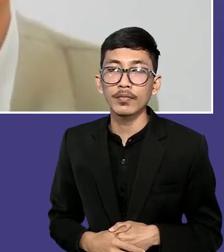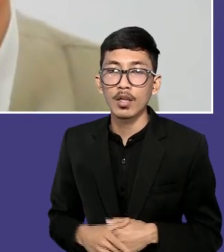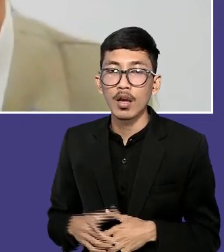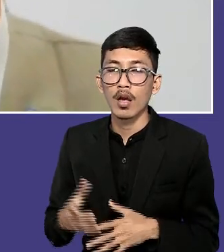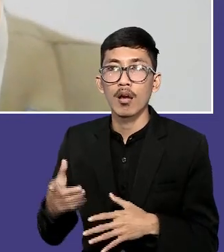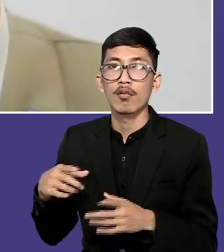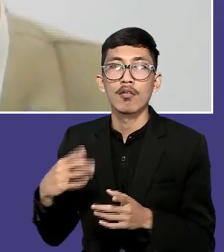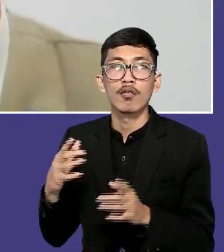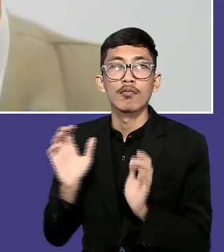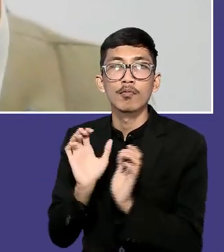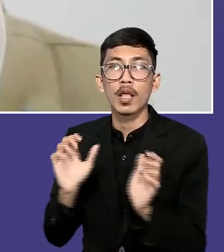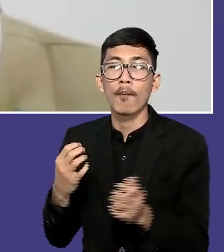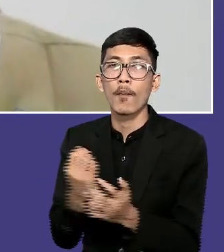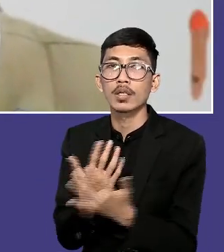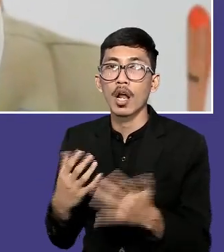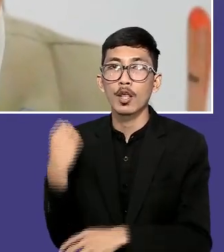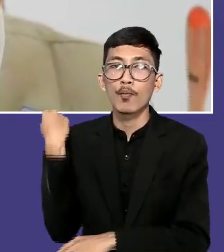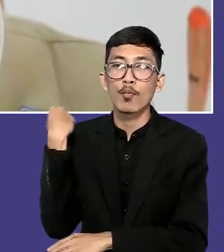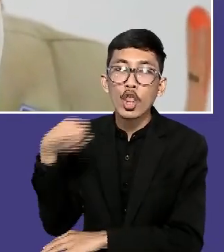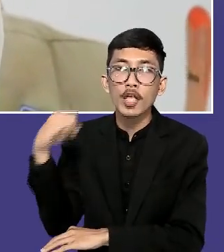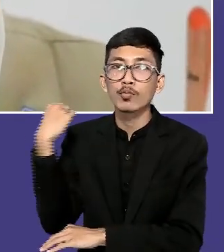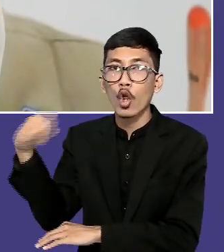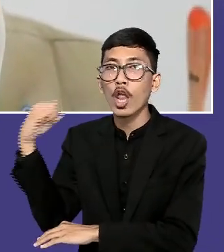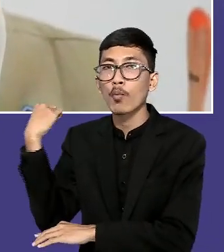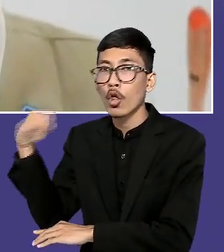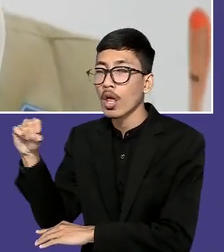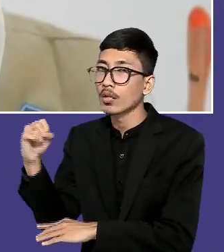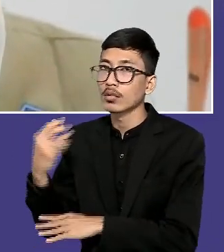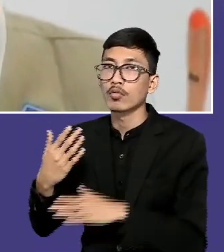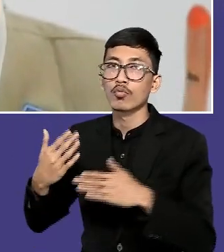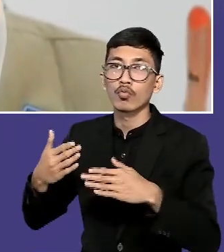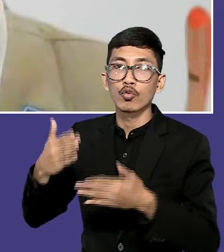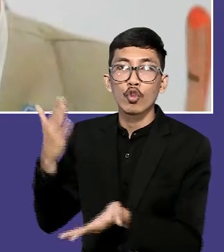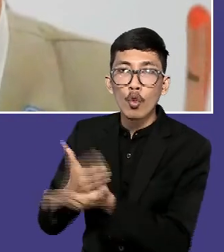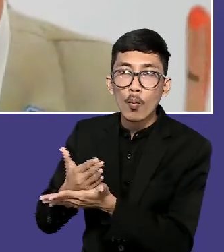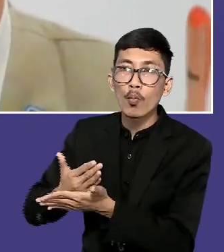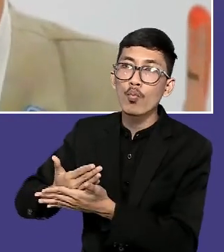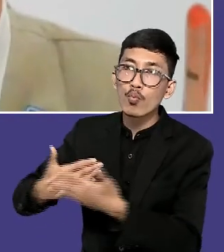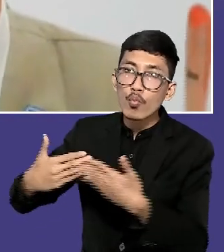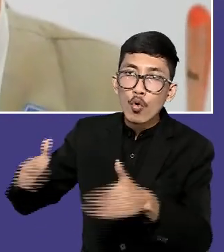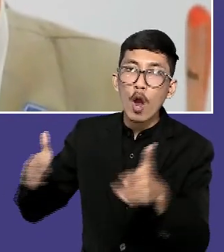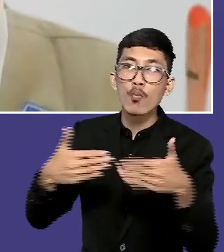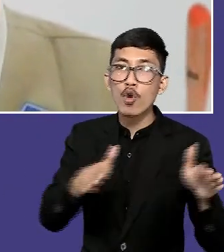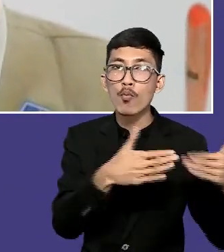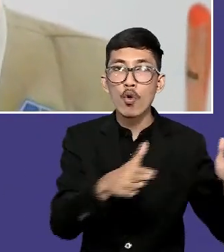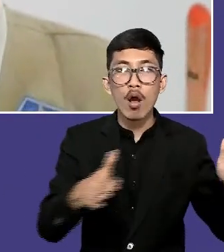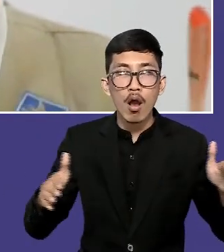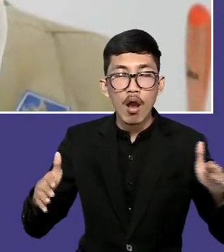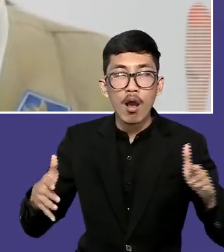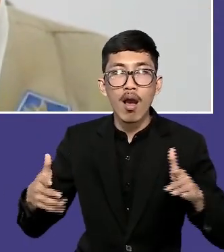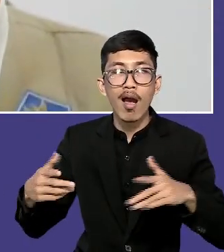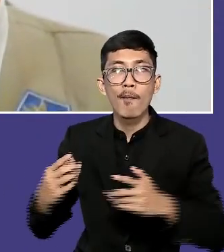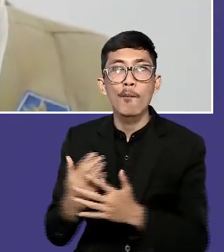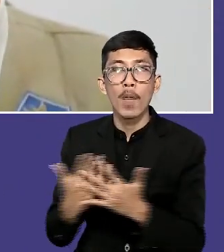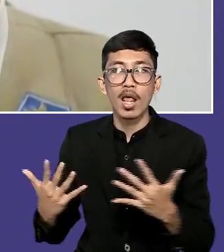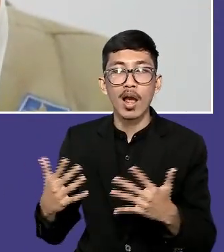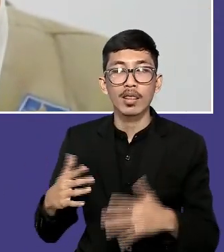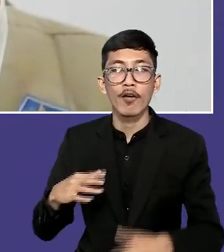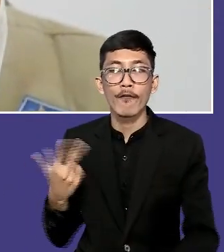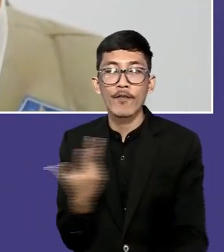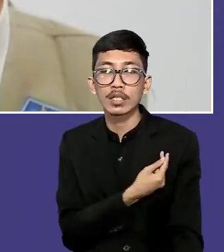mulai lelah sehingga Abay proses dan masih banyak lagi yang kemudian ragu untuk vaksinasi sebetulnya bicara